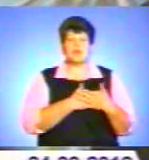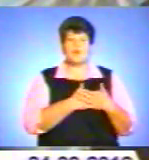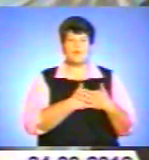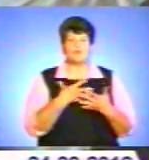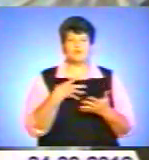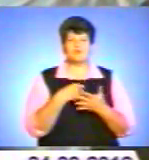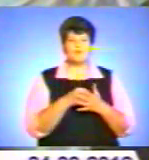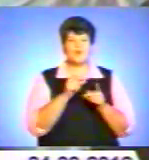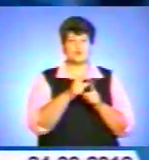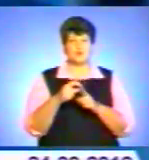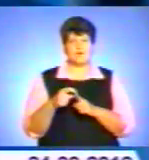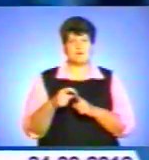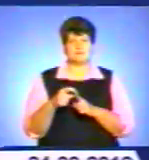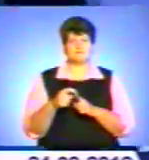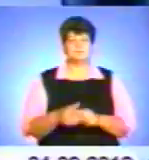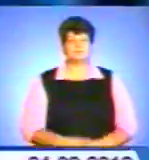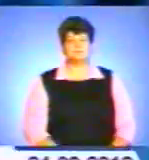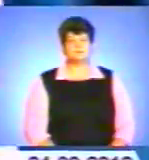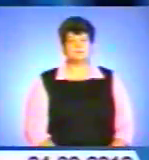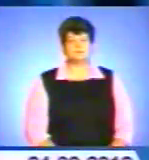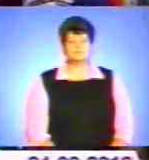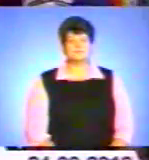до свого слова.